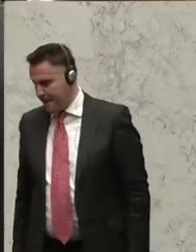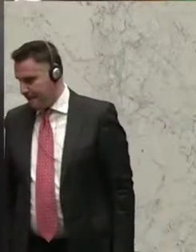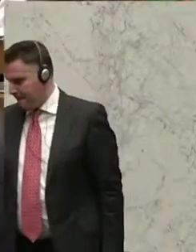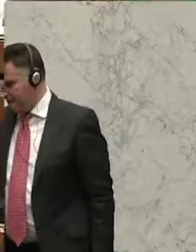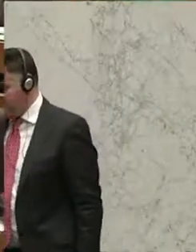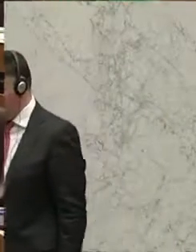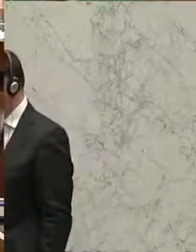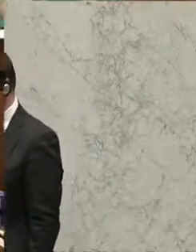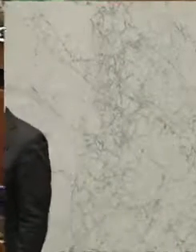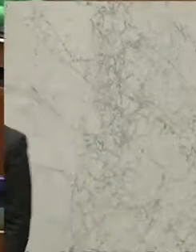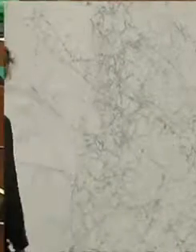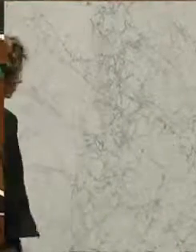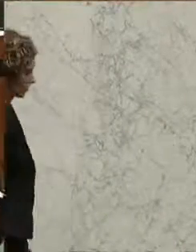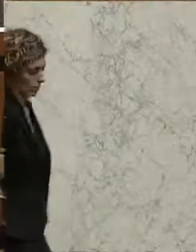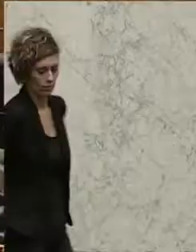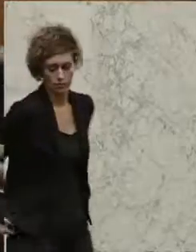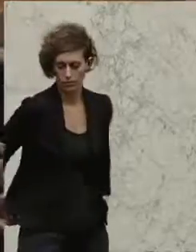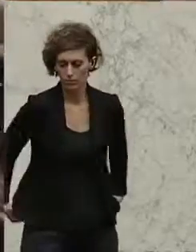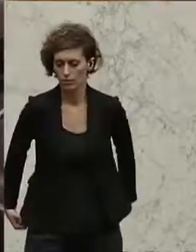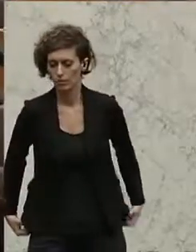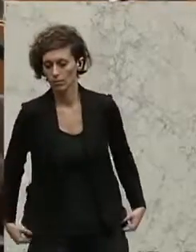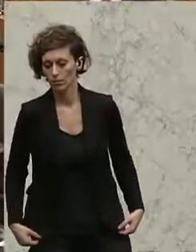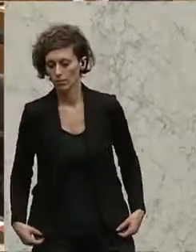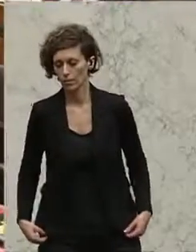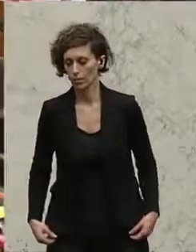In Österreich gäbe es viele vermischte oder unklare